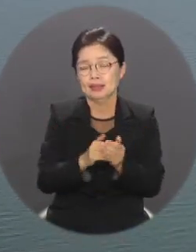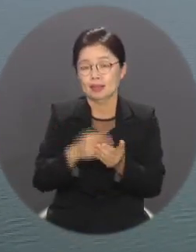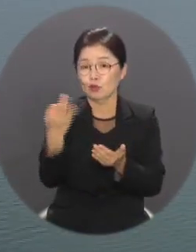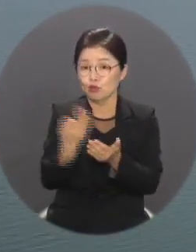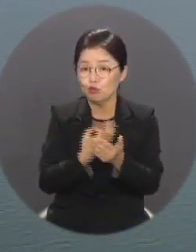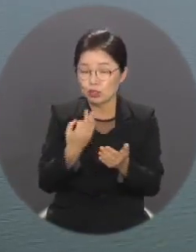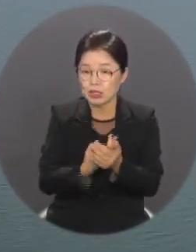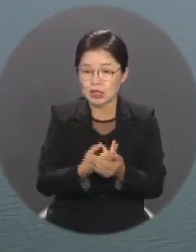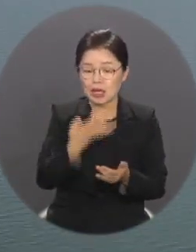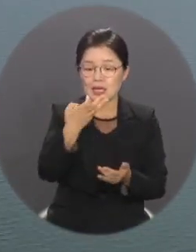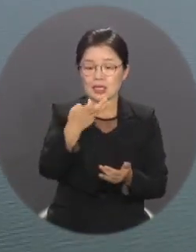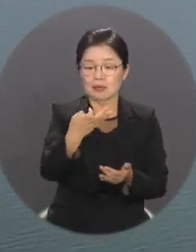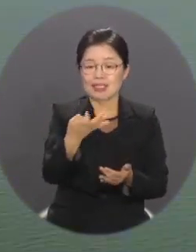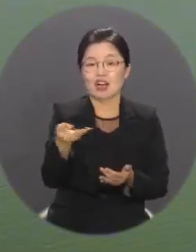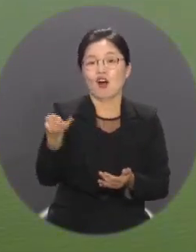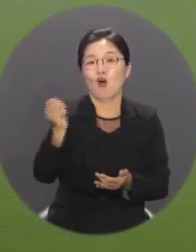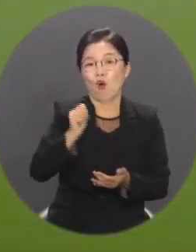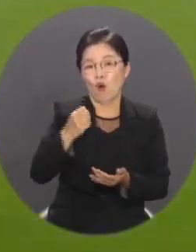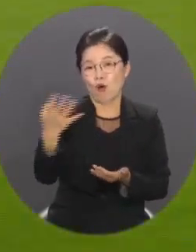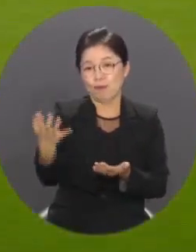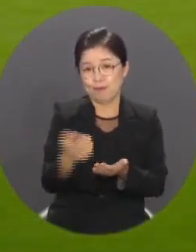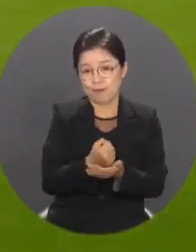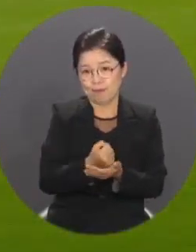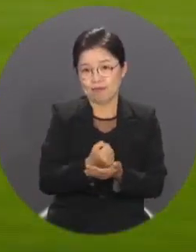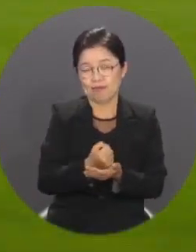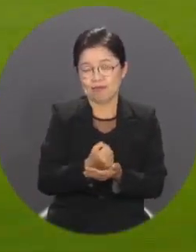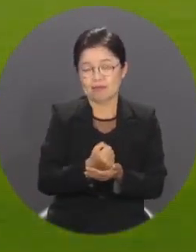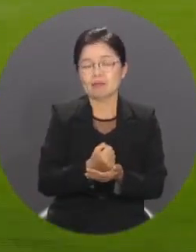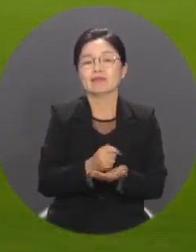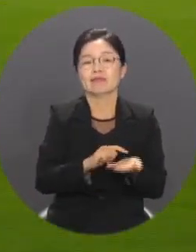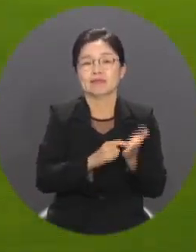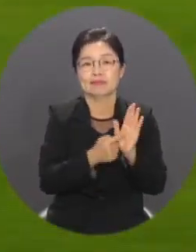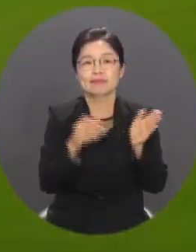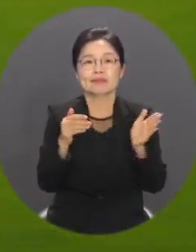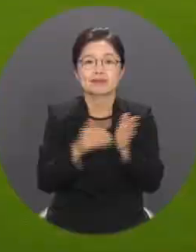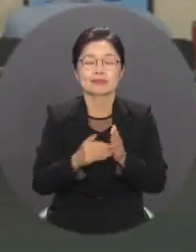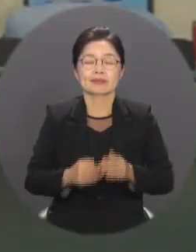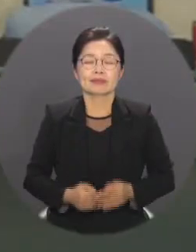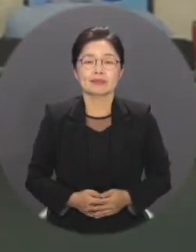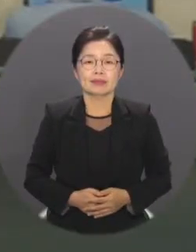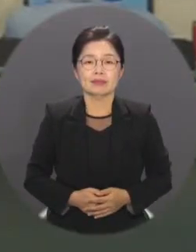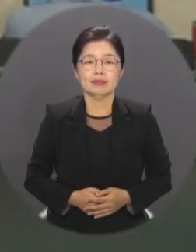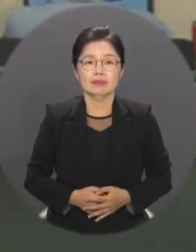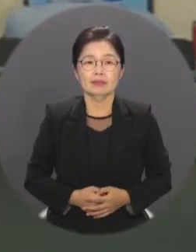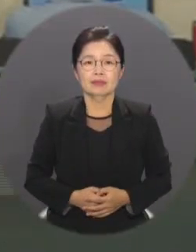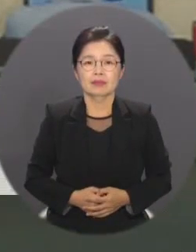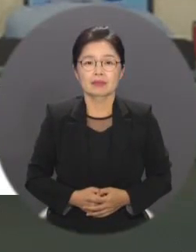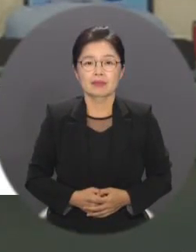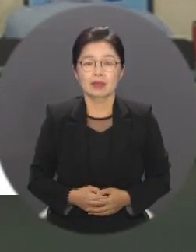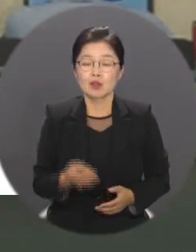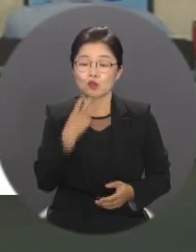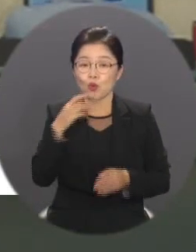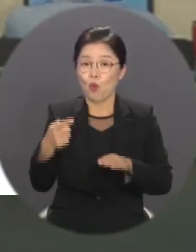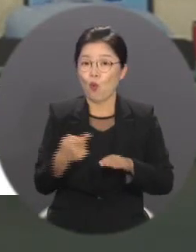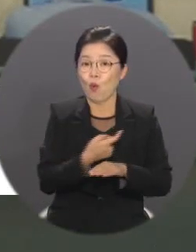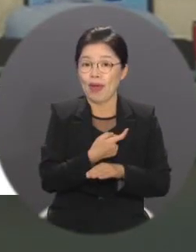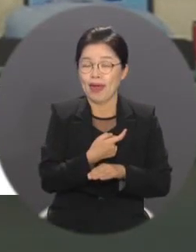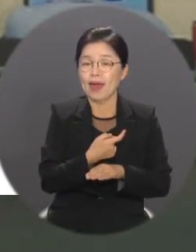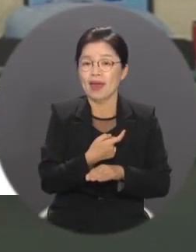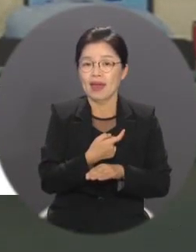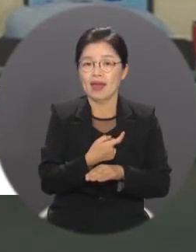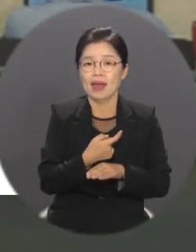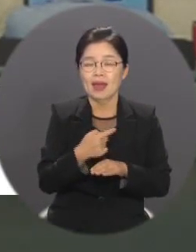수익은 14억 여 원에 이릅니다 mbc 뉴스 양정은 입니다 비수도권 대학 총장들이